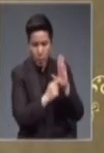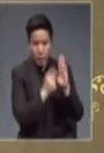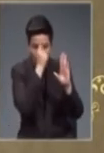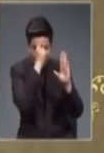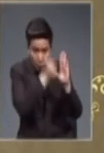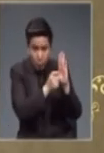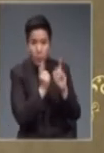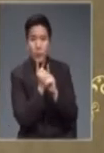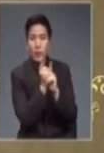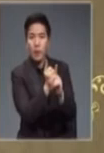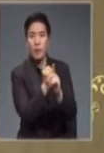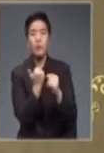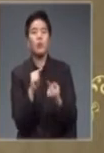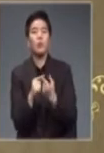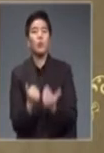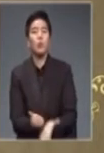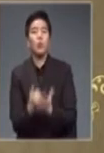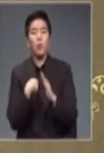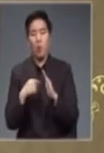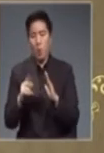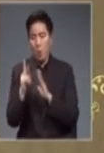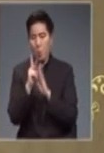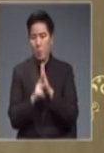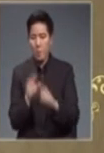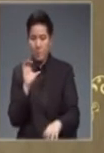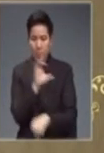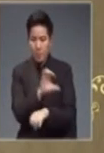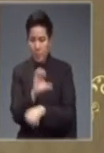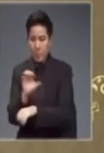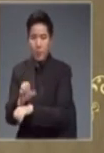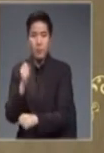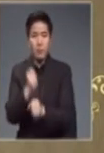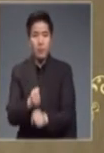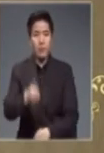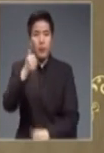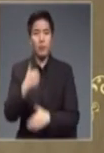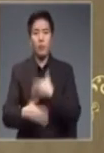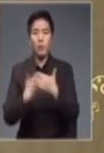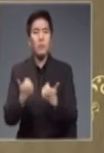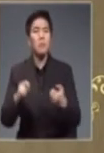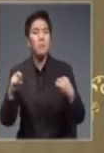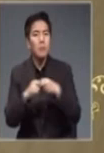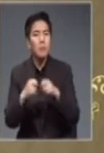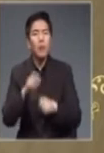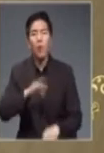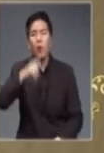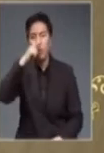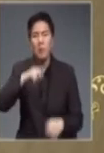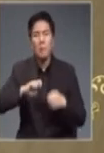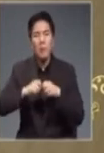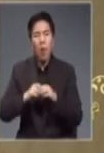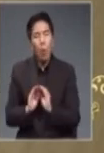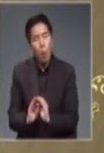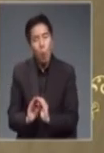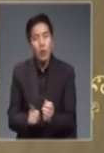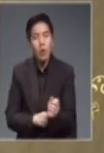อมรับว่าถึงแม้ตัวเลขประเมินทางเศรษฐกิจจะดีขึ้นในภาพรวมแต่อย่างไรก็ตามการกระจายรายได้ยังทำได้ไม่ทั่วถึงจำเป็นต้องแสวงหามา